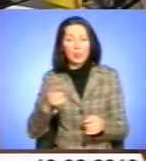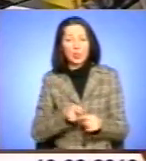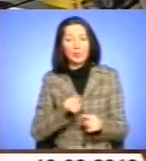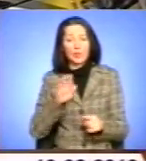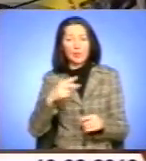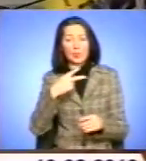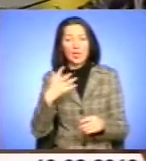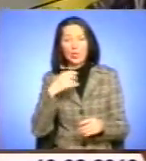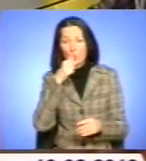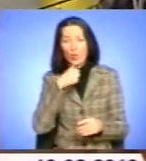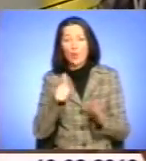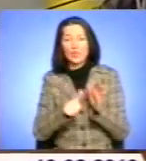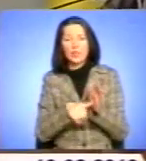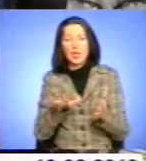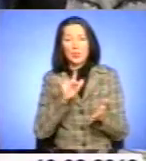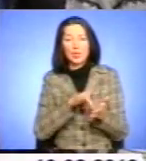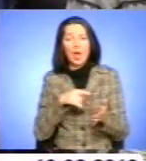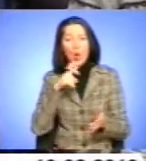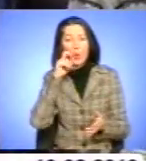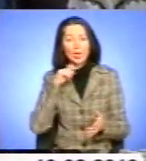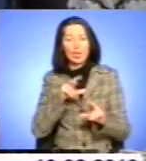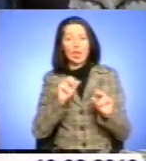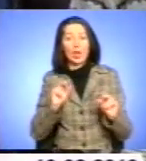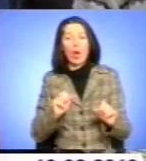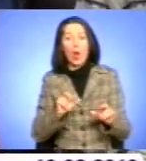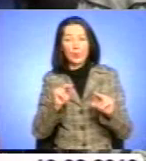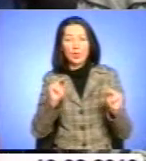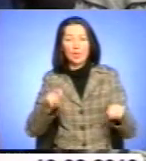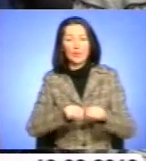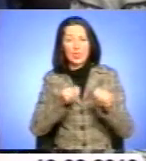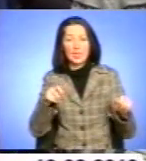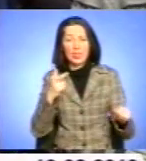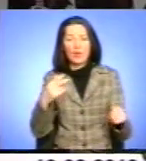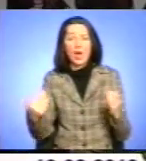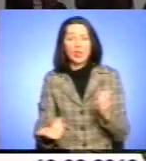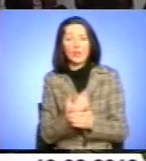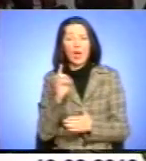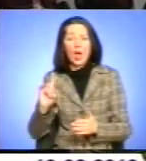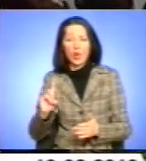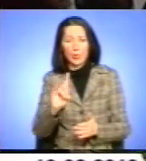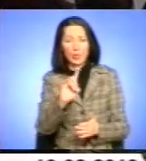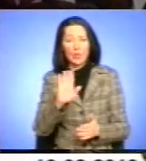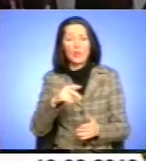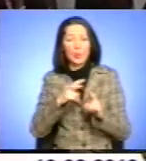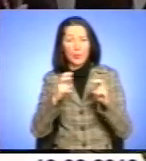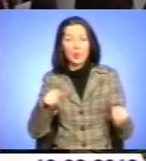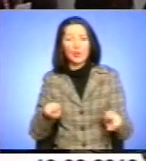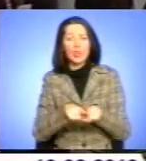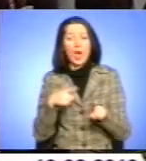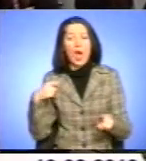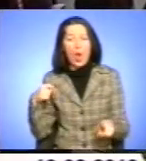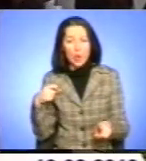в 6 містах України, урядовці обіцяють відкрити 2 нових аеропорти в Дніпропетровську та Одесі. Злітно-посадкові